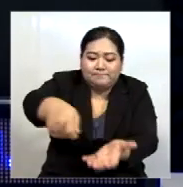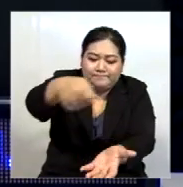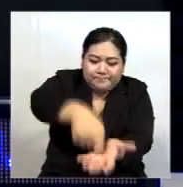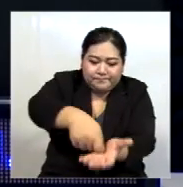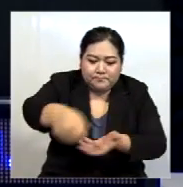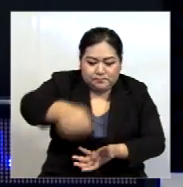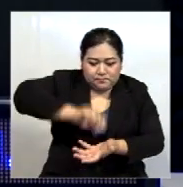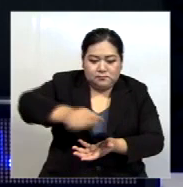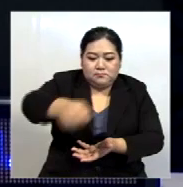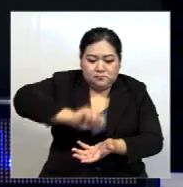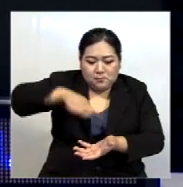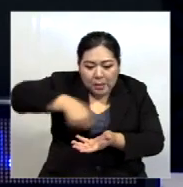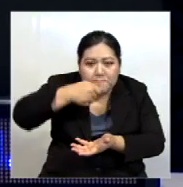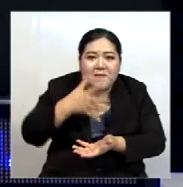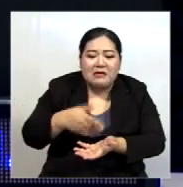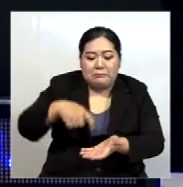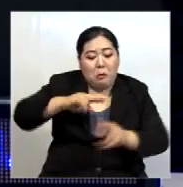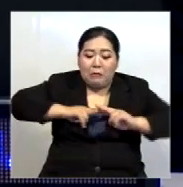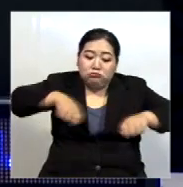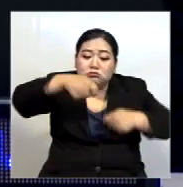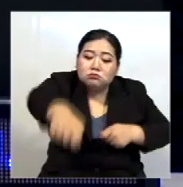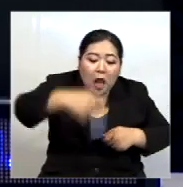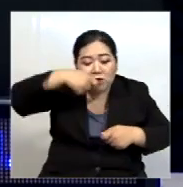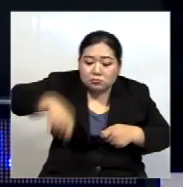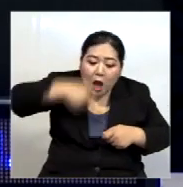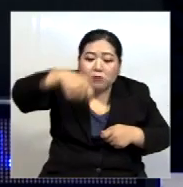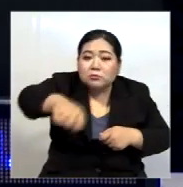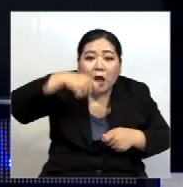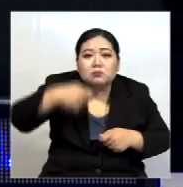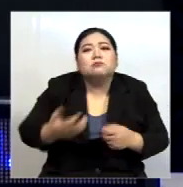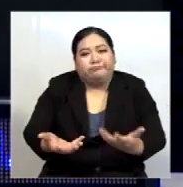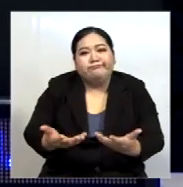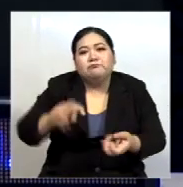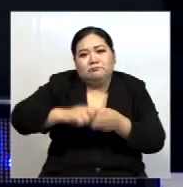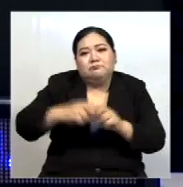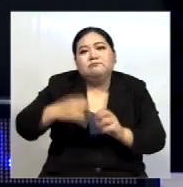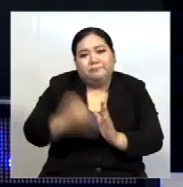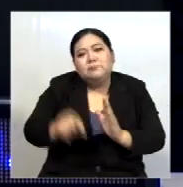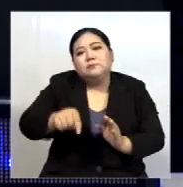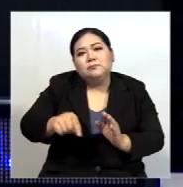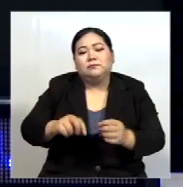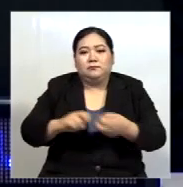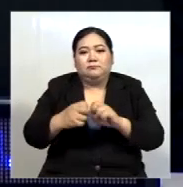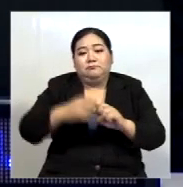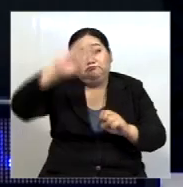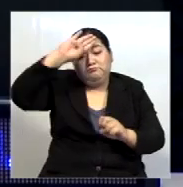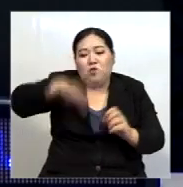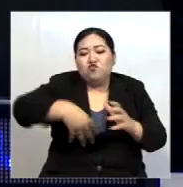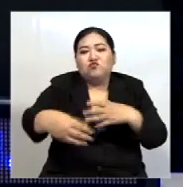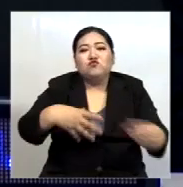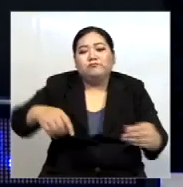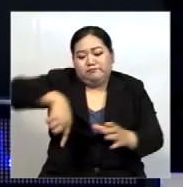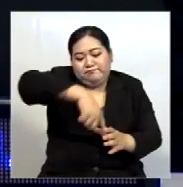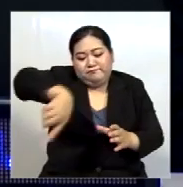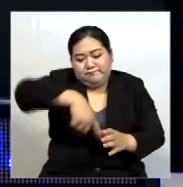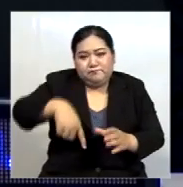ำให้เกิดถึง11คนนะครับอันนี้คือสิ่งที่ชัดเจนที่คำแนะนำกราบเรียนว่าก็คงต้องนำนะฮะให้